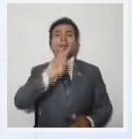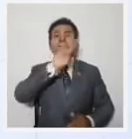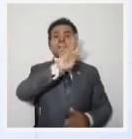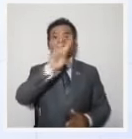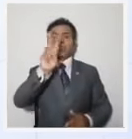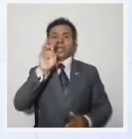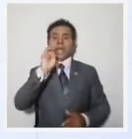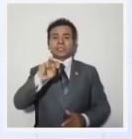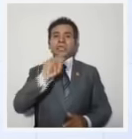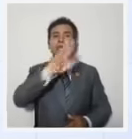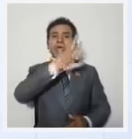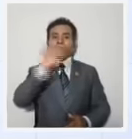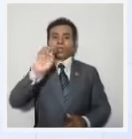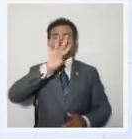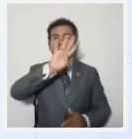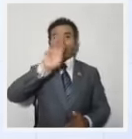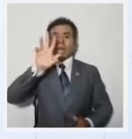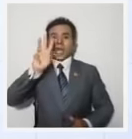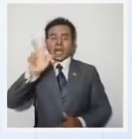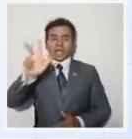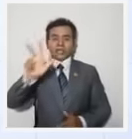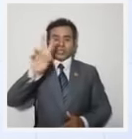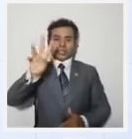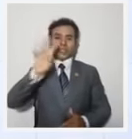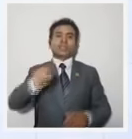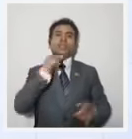133,312 এবং এ পর্যন্ত ফোন কল